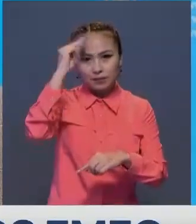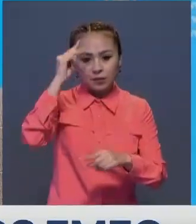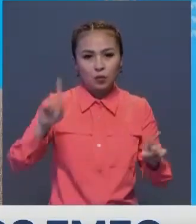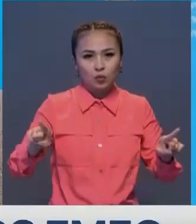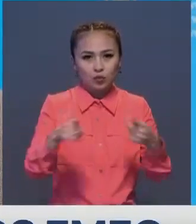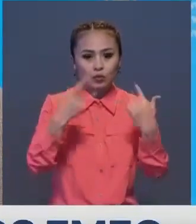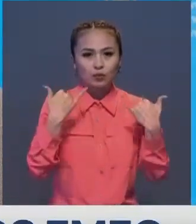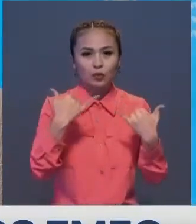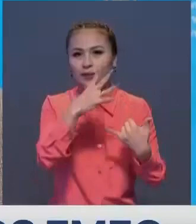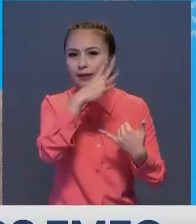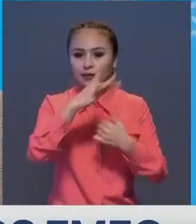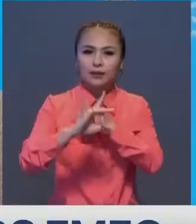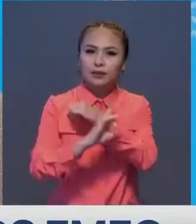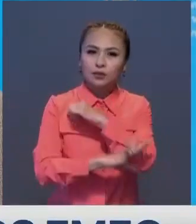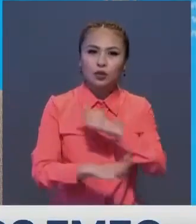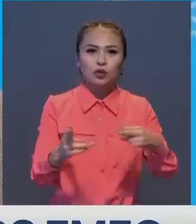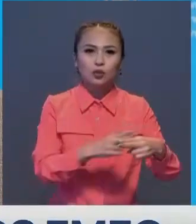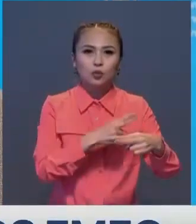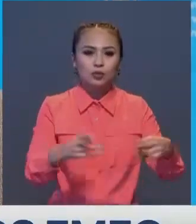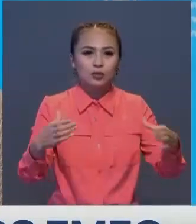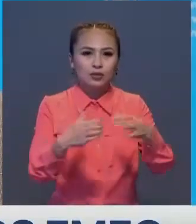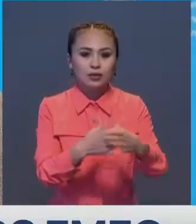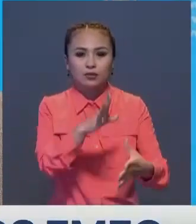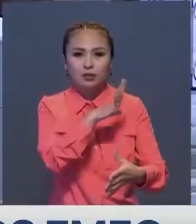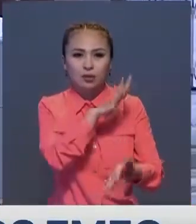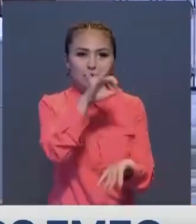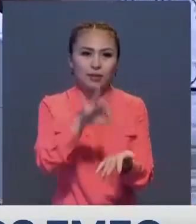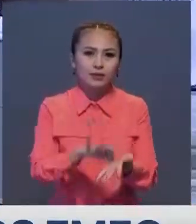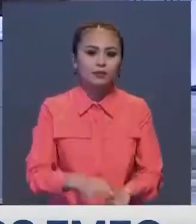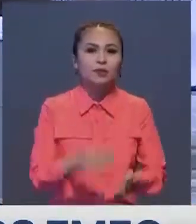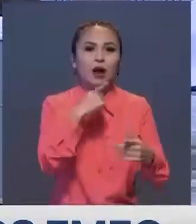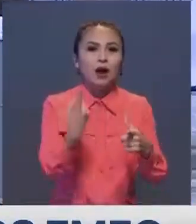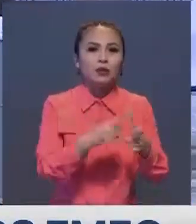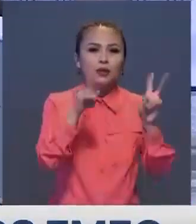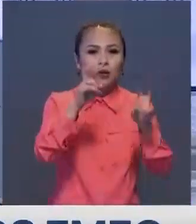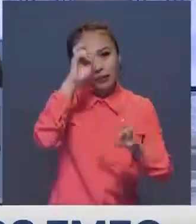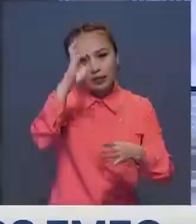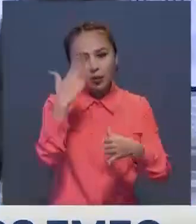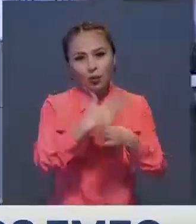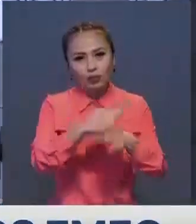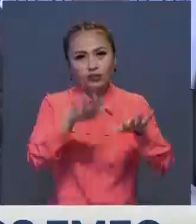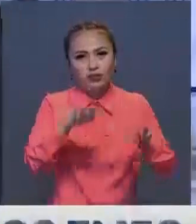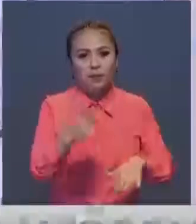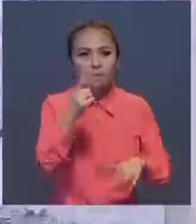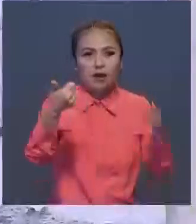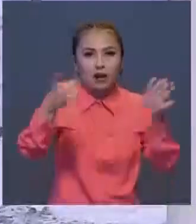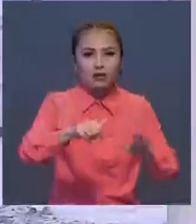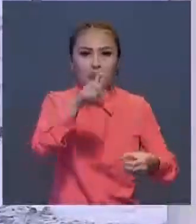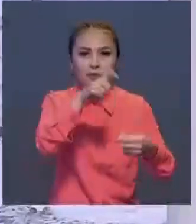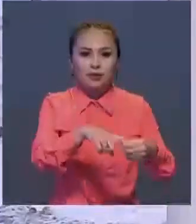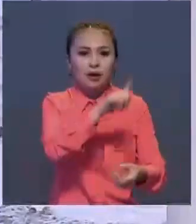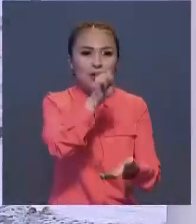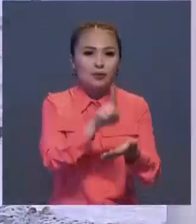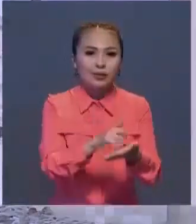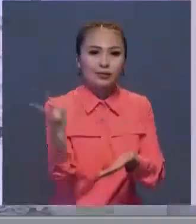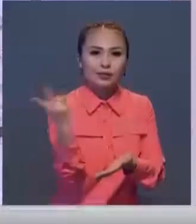өсіру бүгінгі таңда кедейшілікпен күресудің ең негізгі мақсаты. Атаулы әлеуметтік көмек алу үшін бір жерде 6 ай тіркеуде тұру